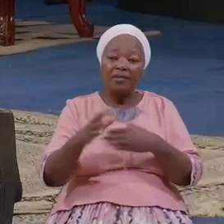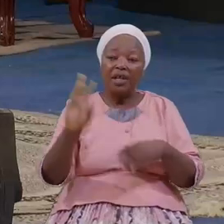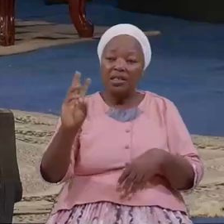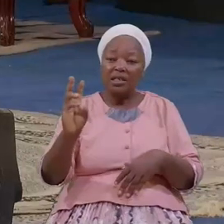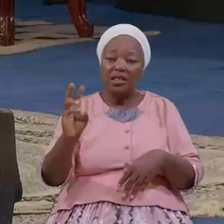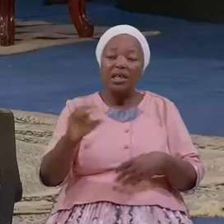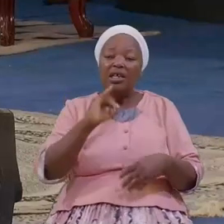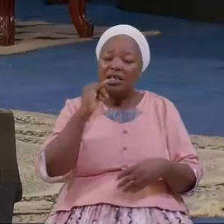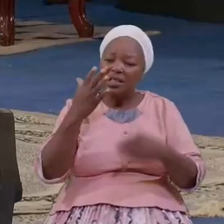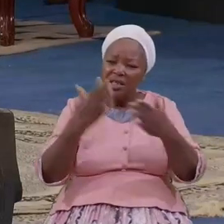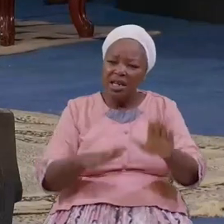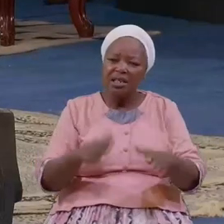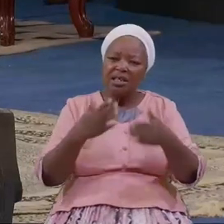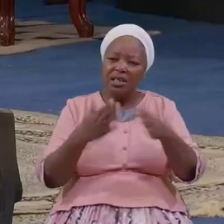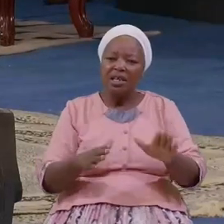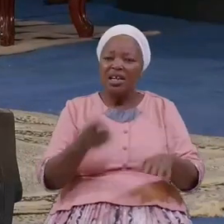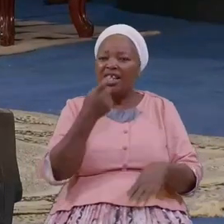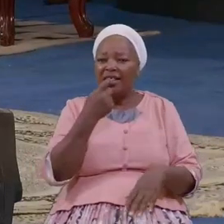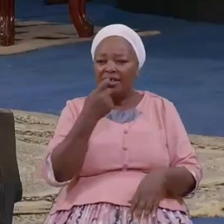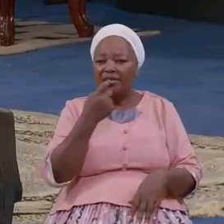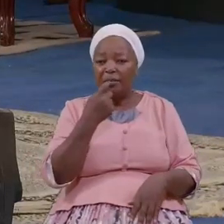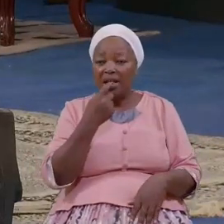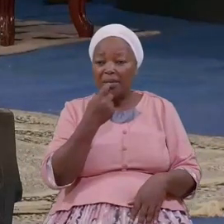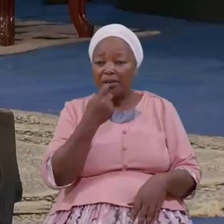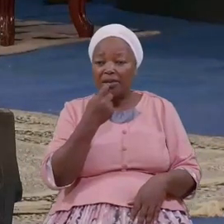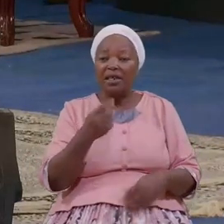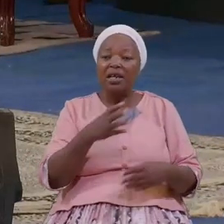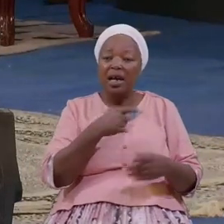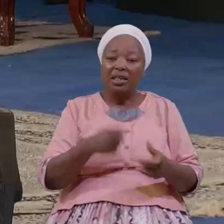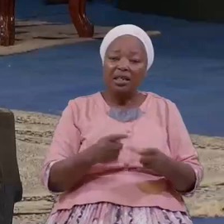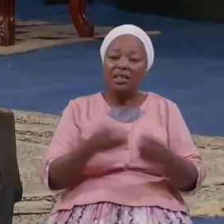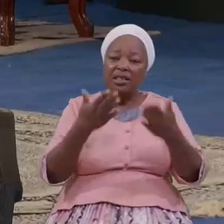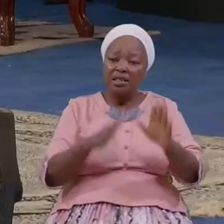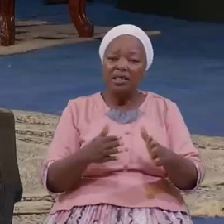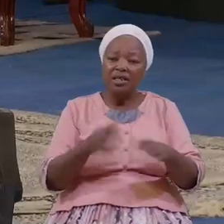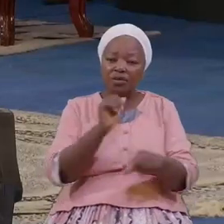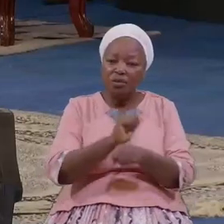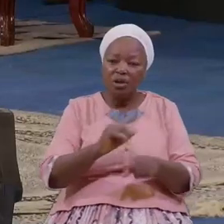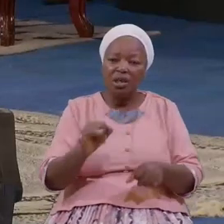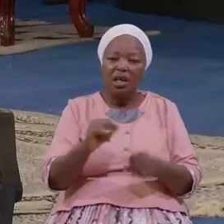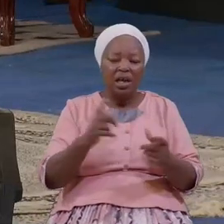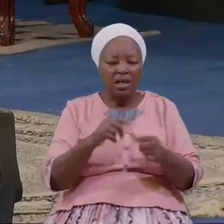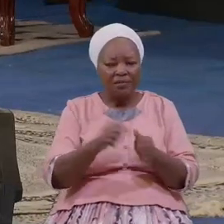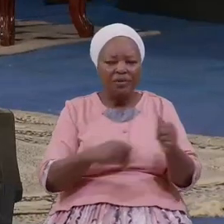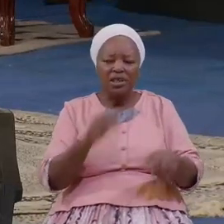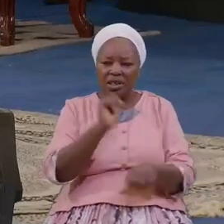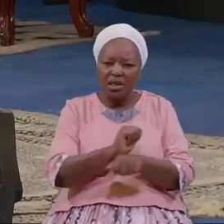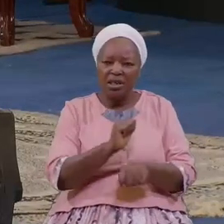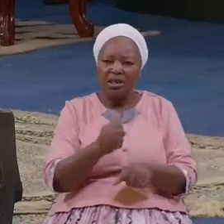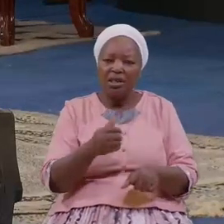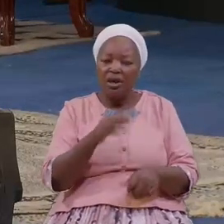jour, lorsque ça, lorsque la batterie, la pile est morte, tout est